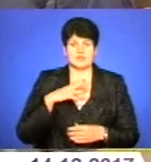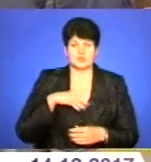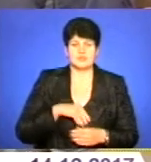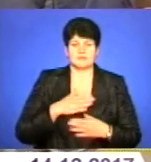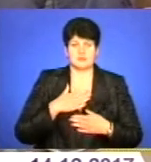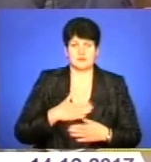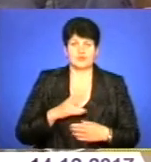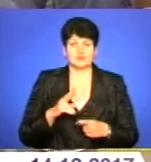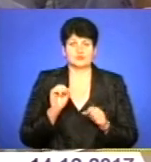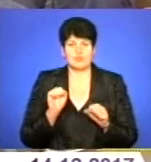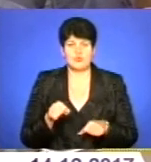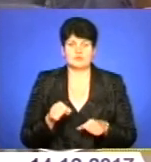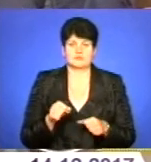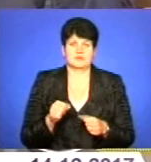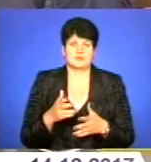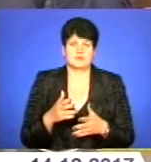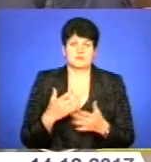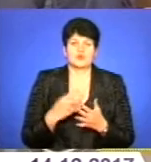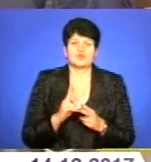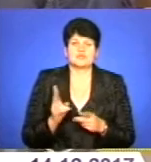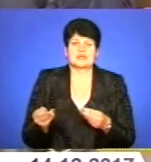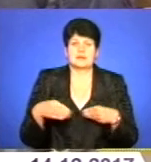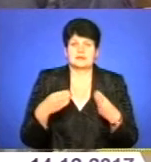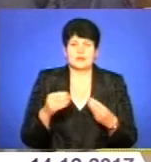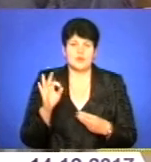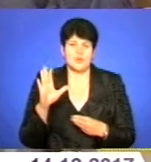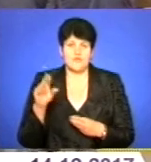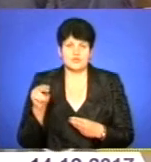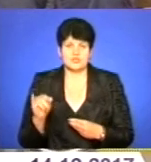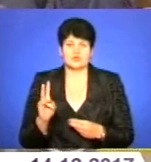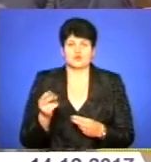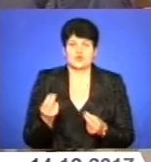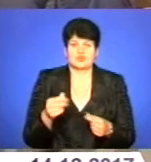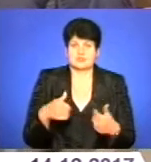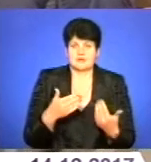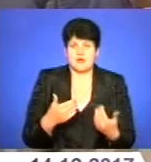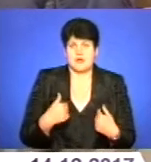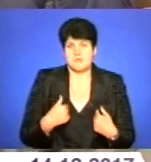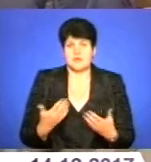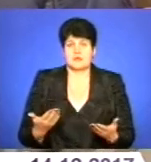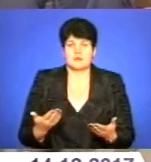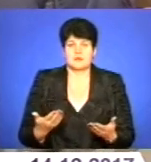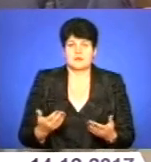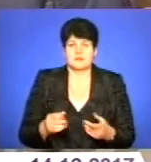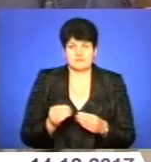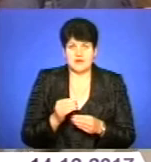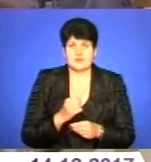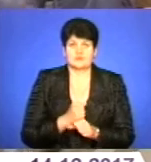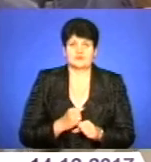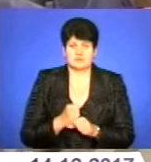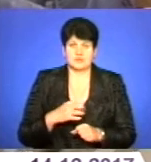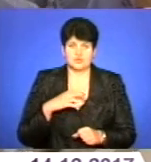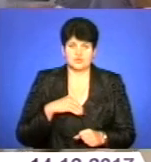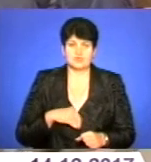можуть овочами, а ми можемо, як кажуть, то грошима, хто овочами. Ми хоч той вареник зліпимо, і то на